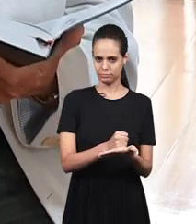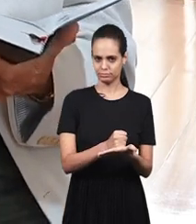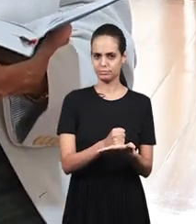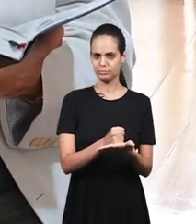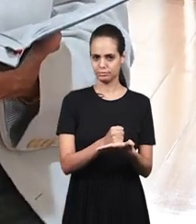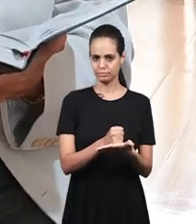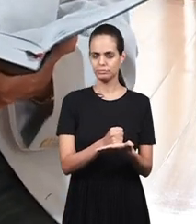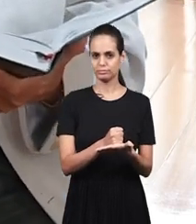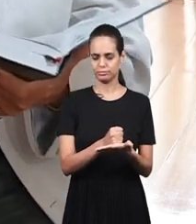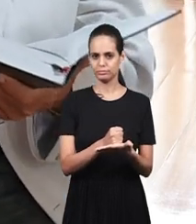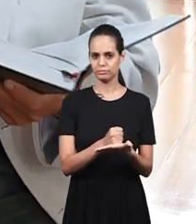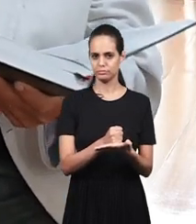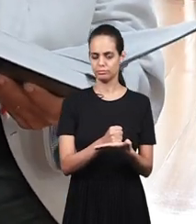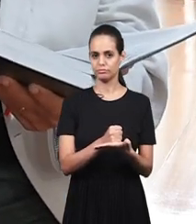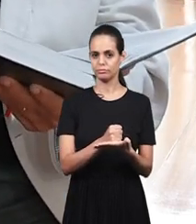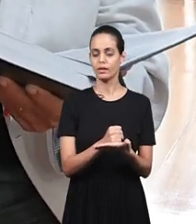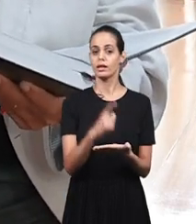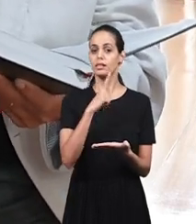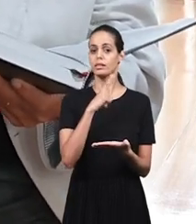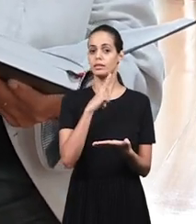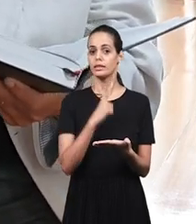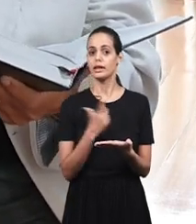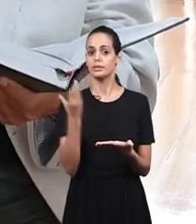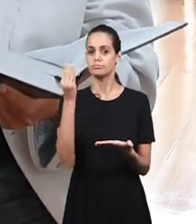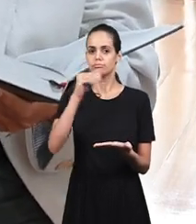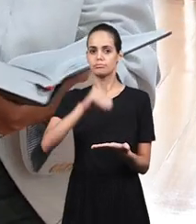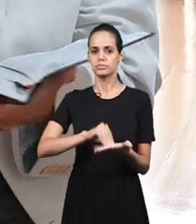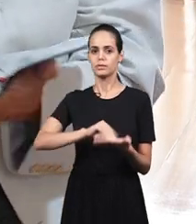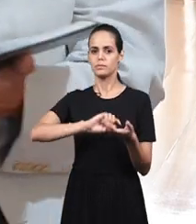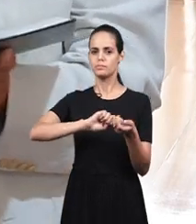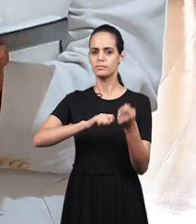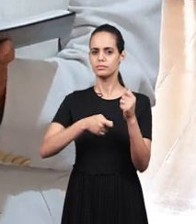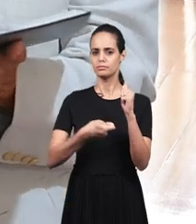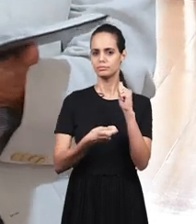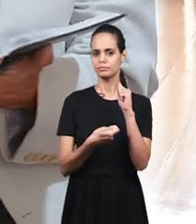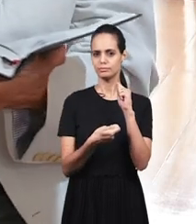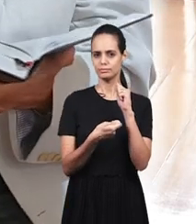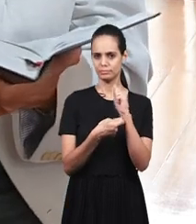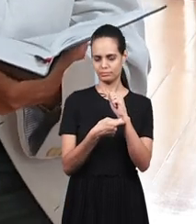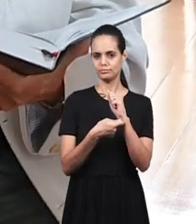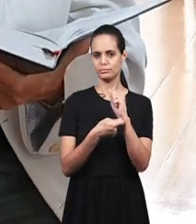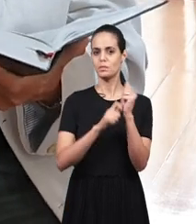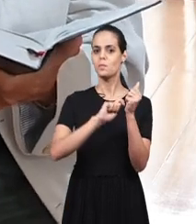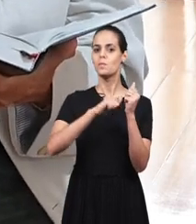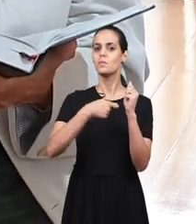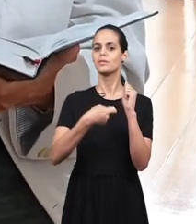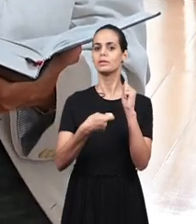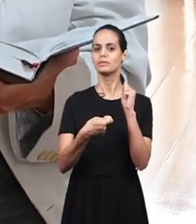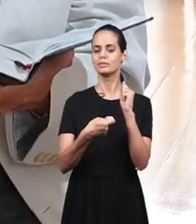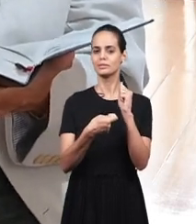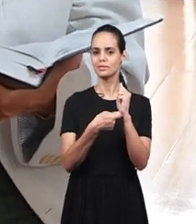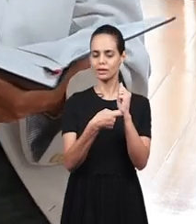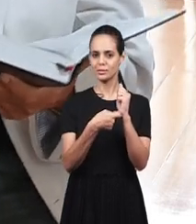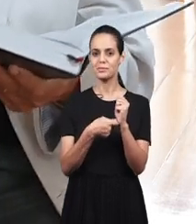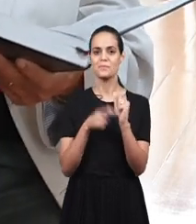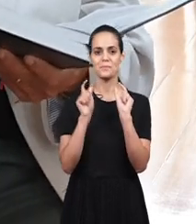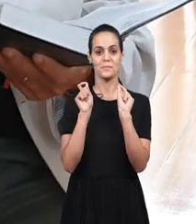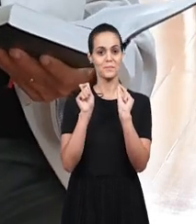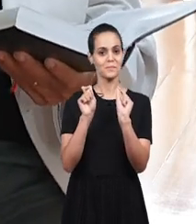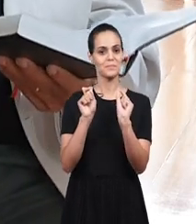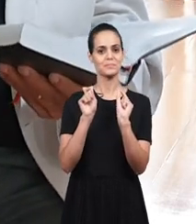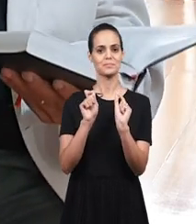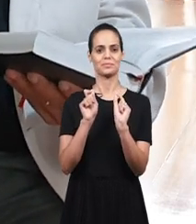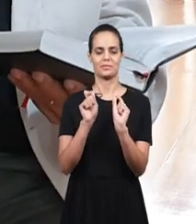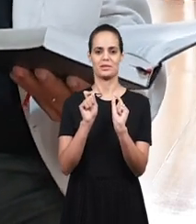montrer ici, c'est que l'Ancien Testament, il contient le mystère. Le